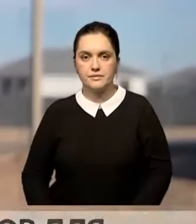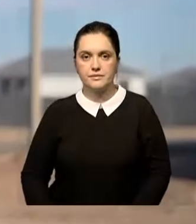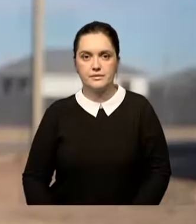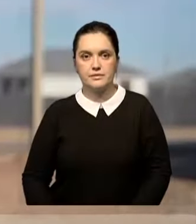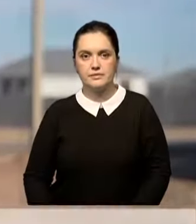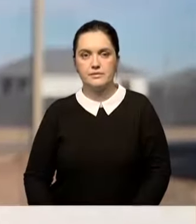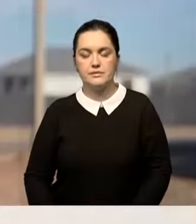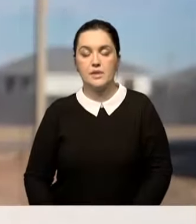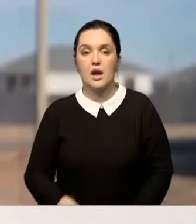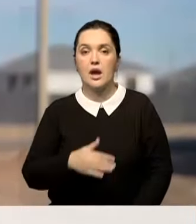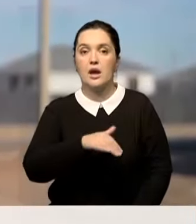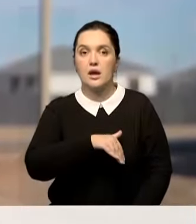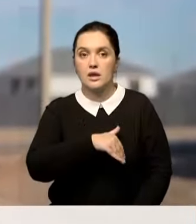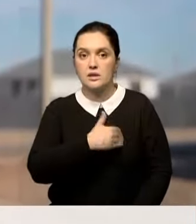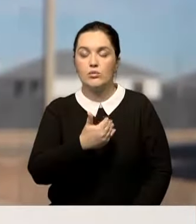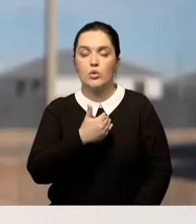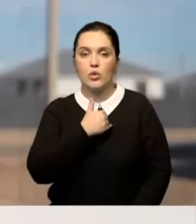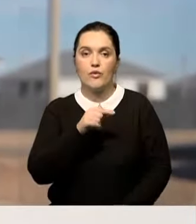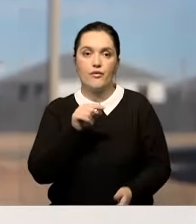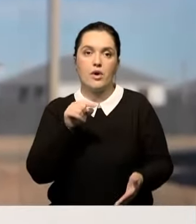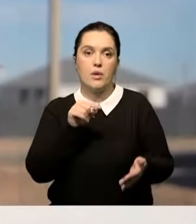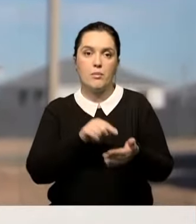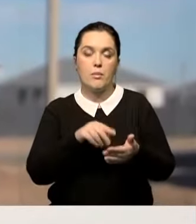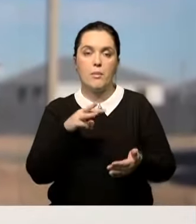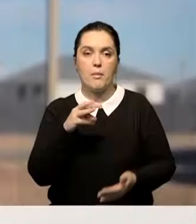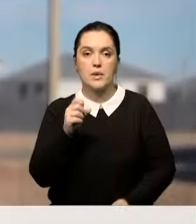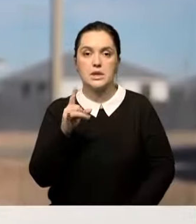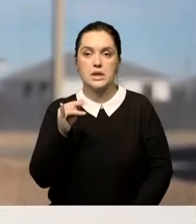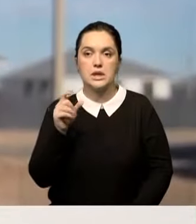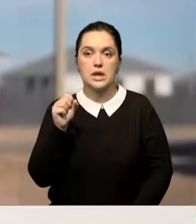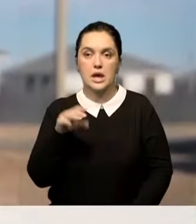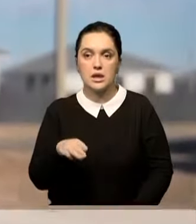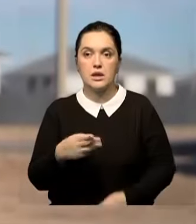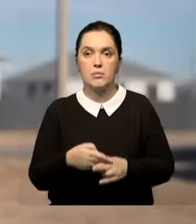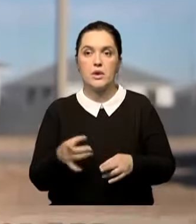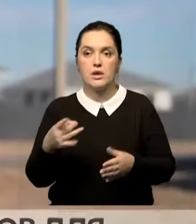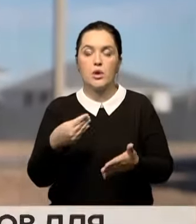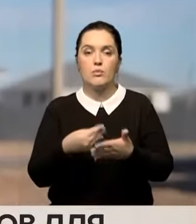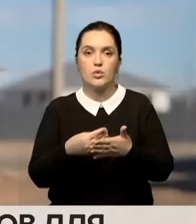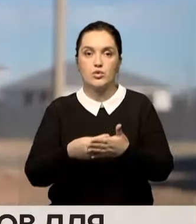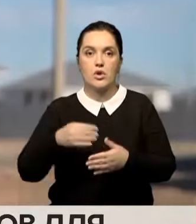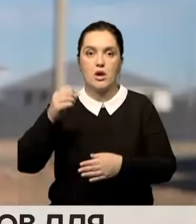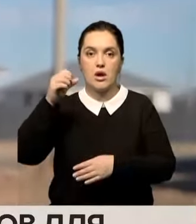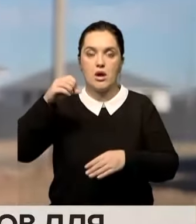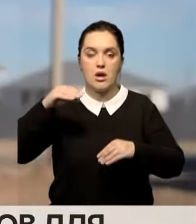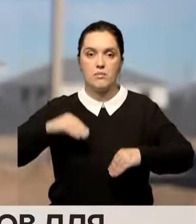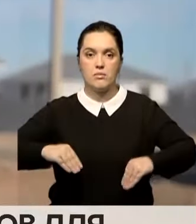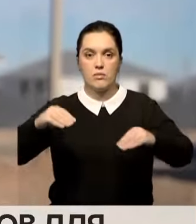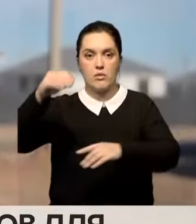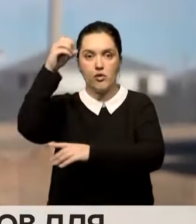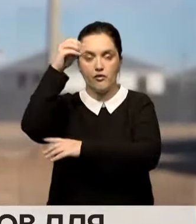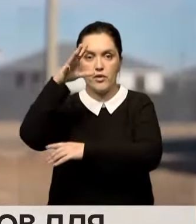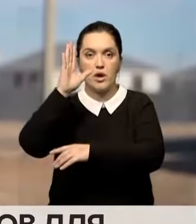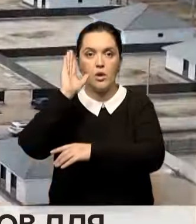освещение Мы хотим поднять этот вопрос перед махам чтобы выделить деньги из бюджета фонари установят то нан